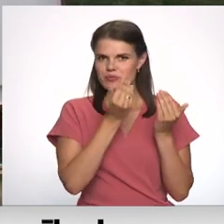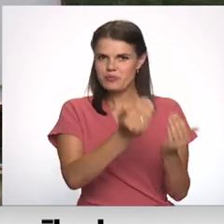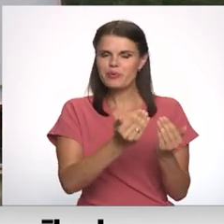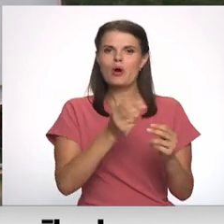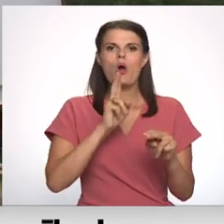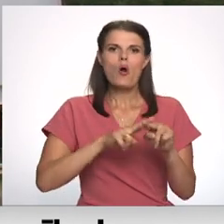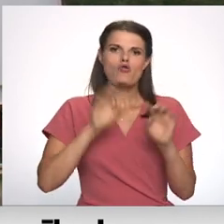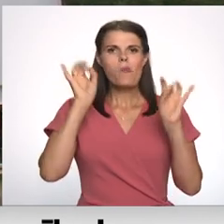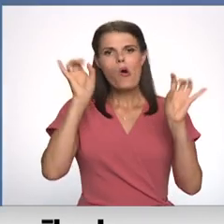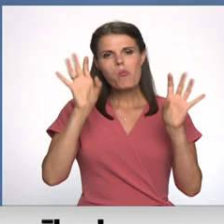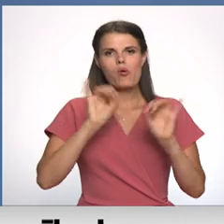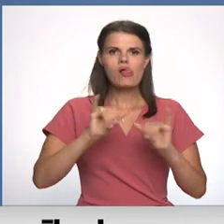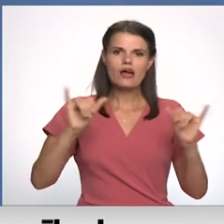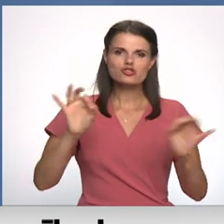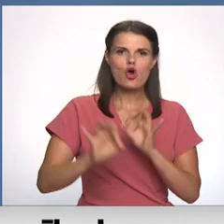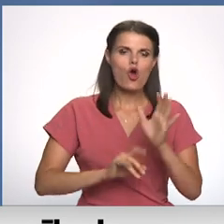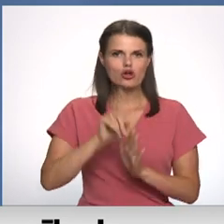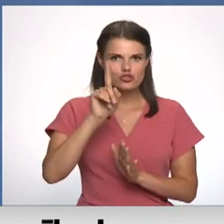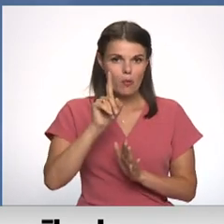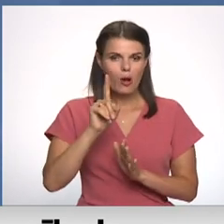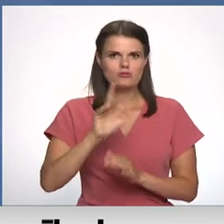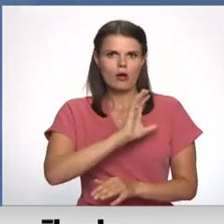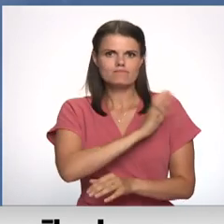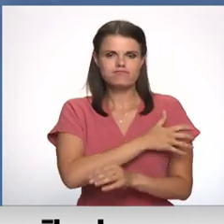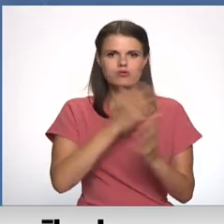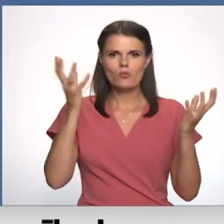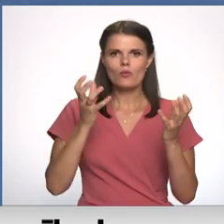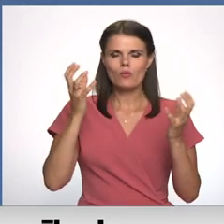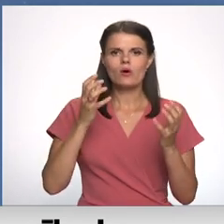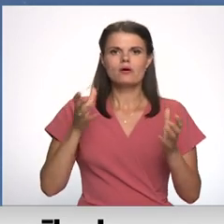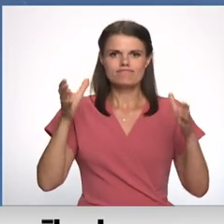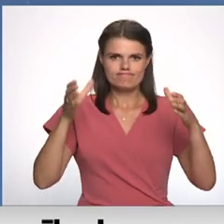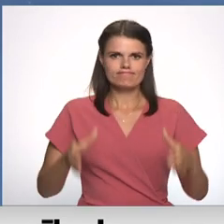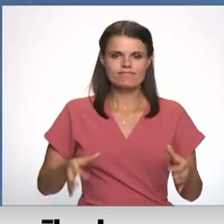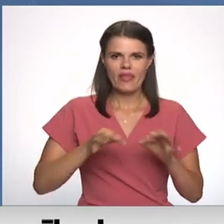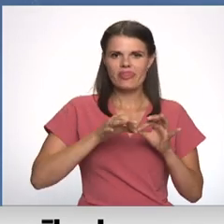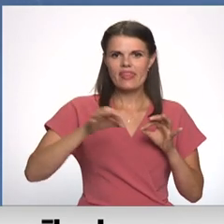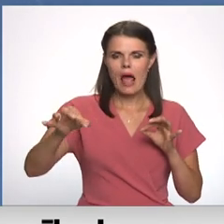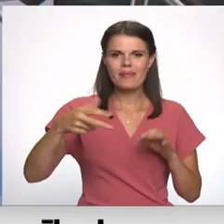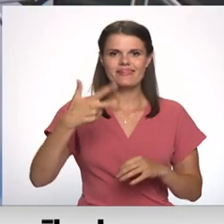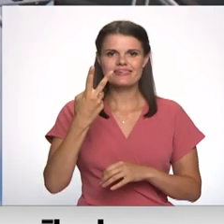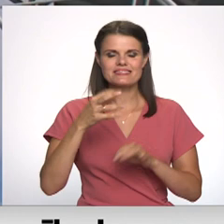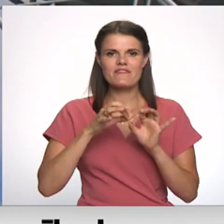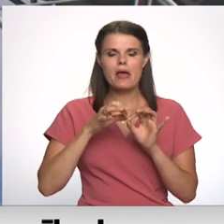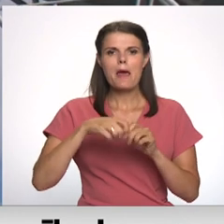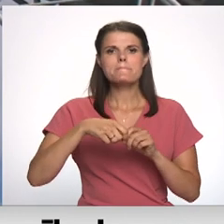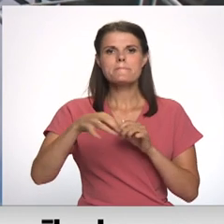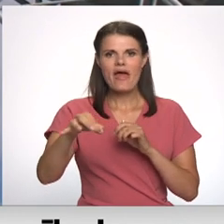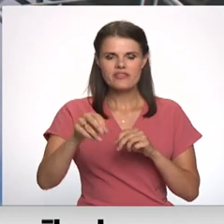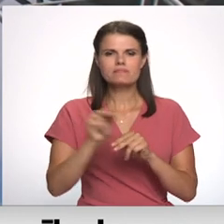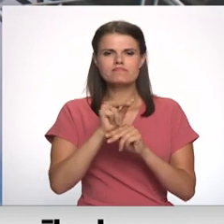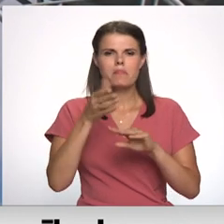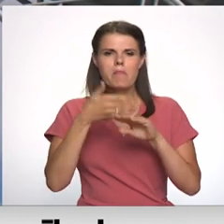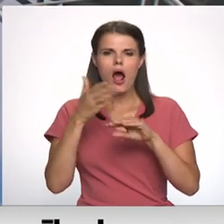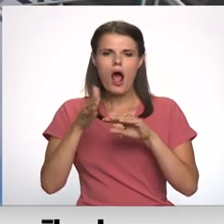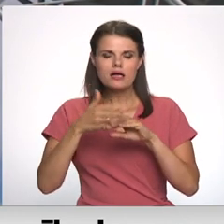kosmosa popularizēšanai. Jaudīgās raidiekārtas diametrs ir 32 metri. Tā remontēta pakāpeniski daudz gadu